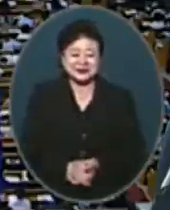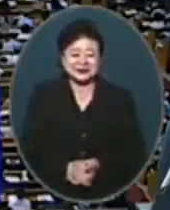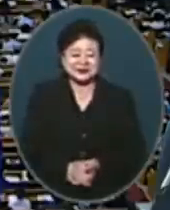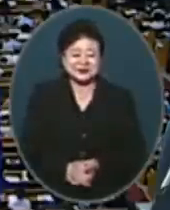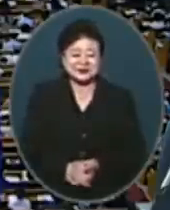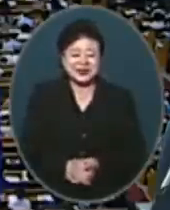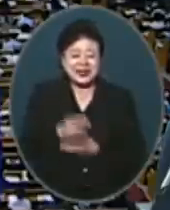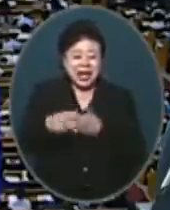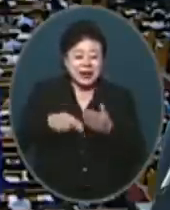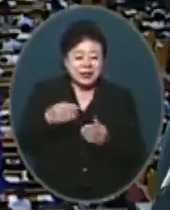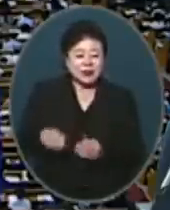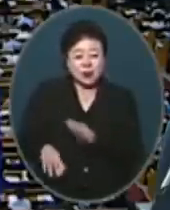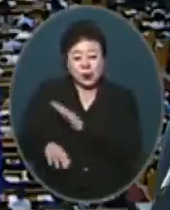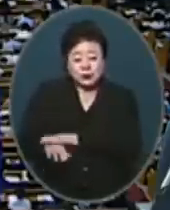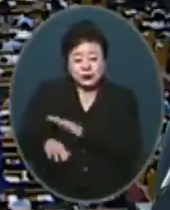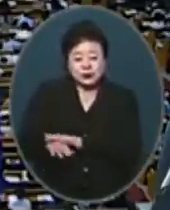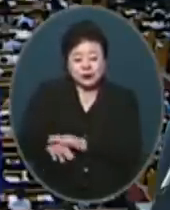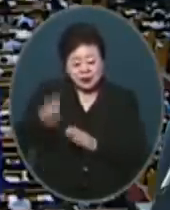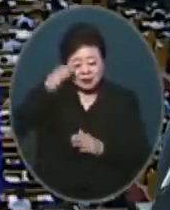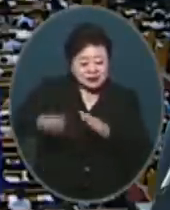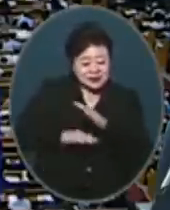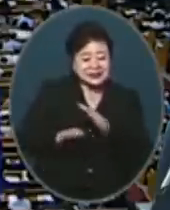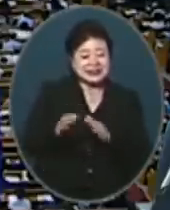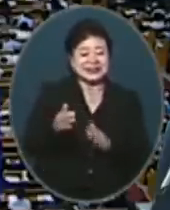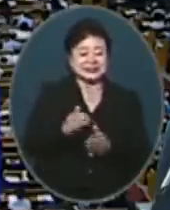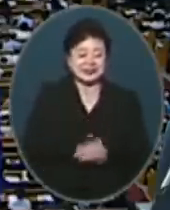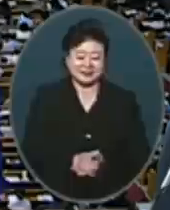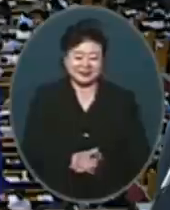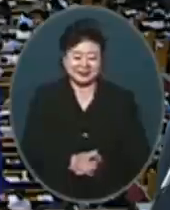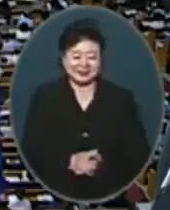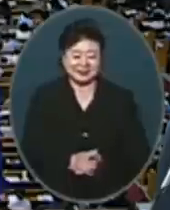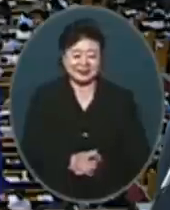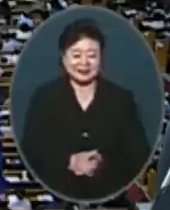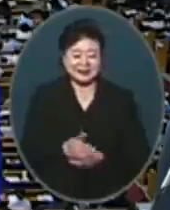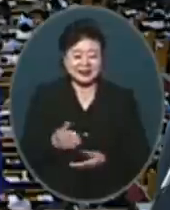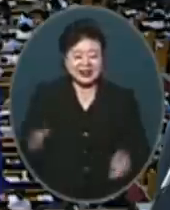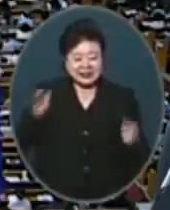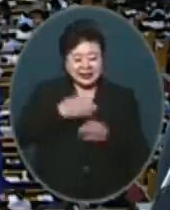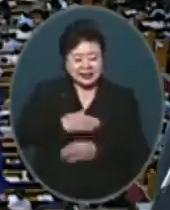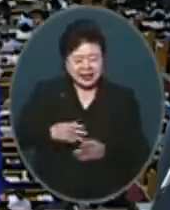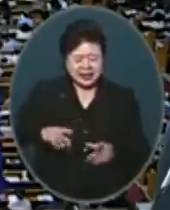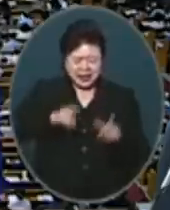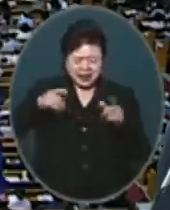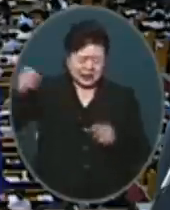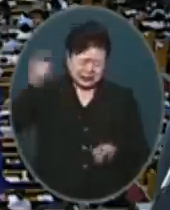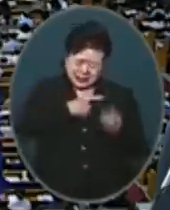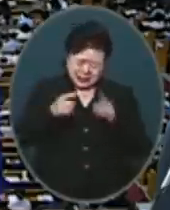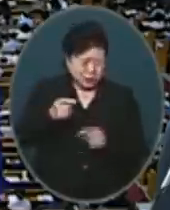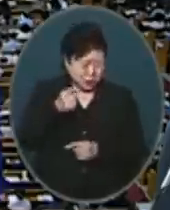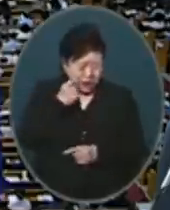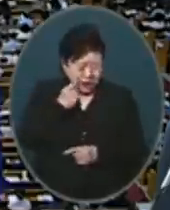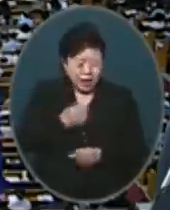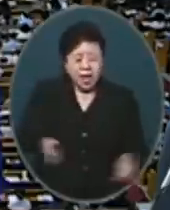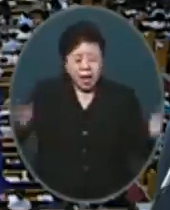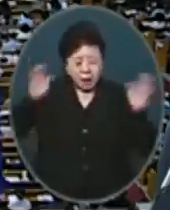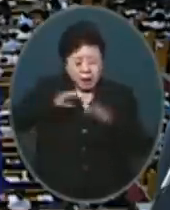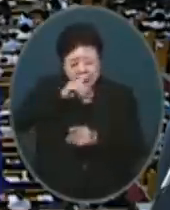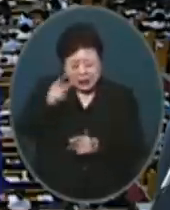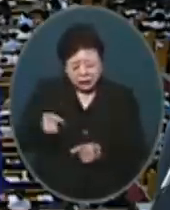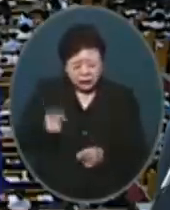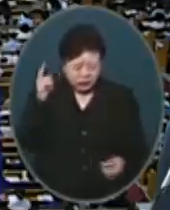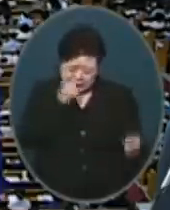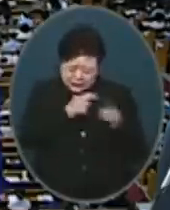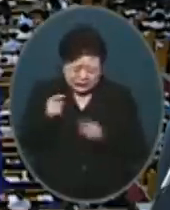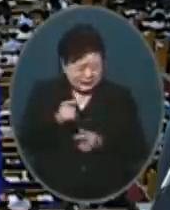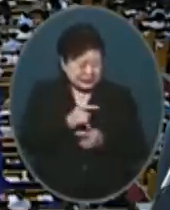이시라. 야훼께서 내 오른쪽에서 내 그늘이 되시사 낮에 해가 너를 상하게 하지 아니하며 밤에 달도